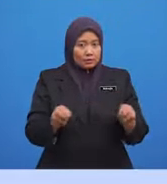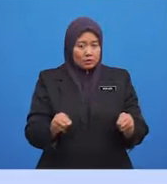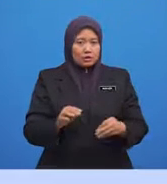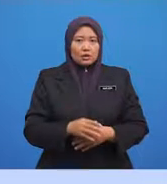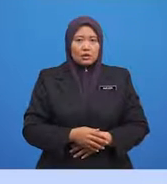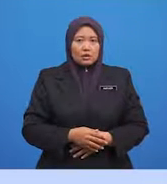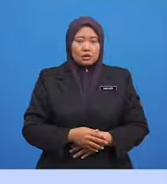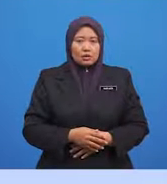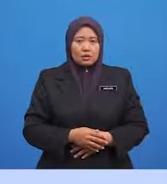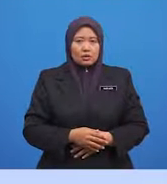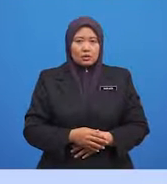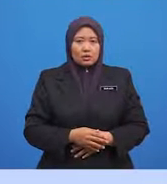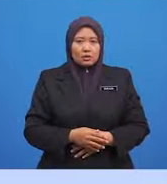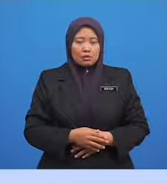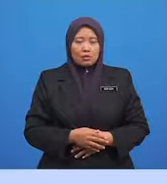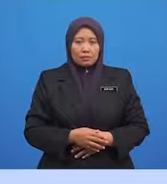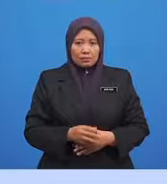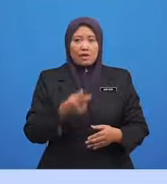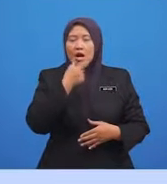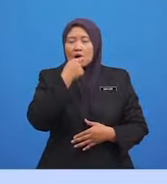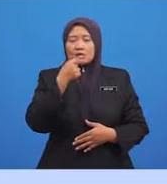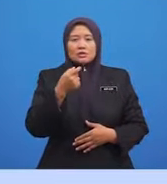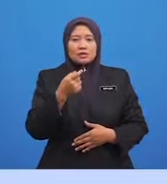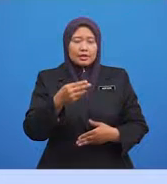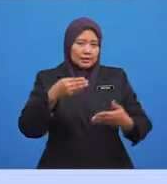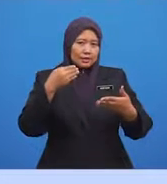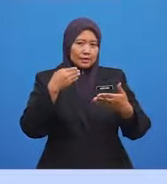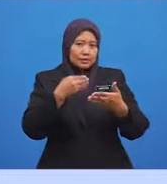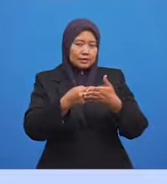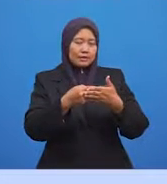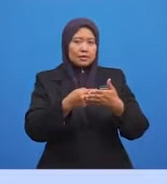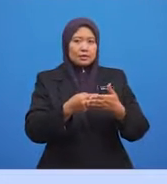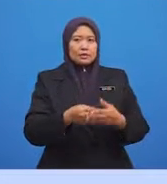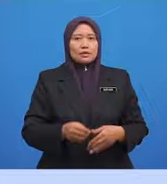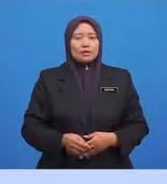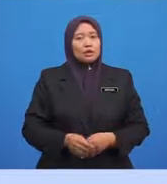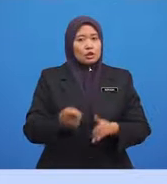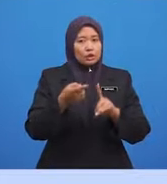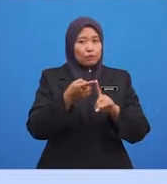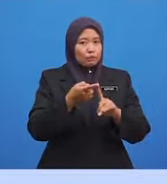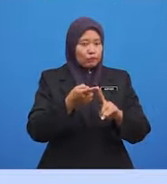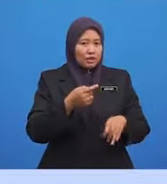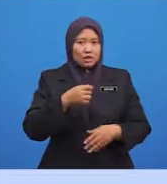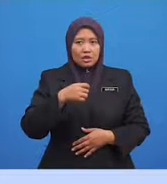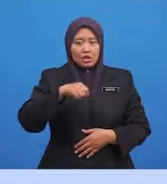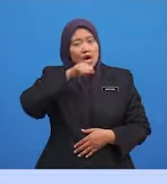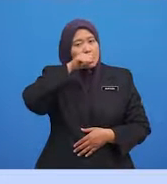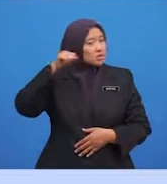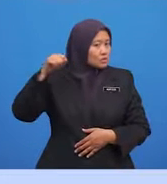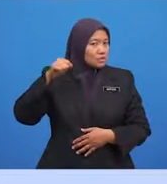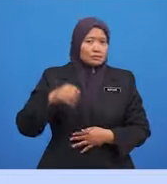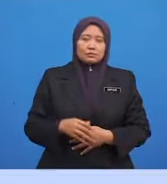tersebut, hidangan pizza merupakan makanan yang paling dekat jika dibandingkan dengan ayam goreng.